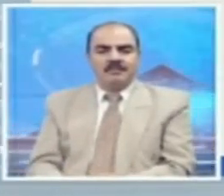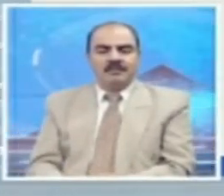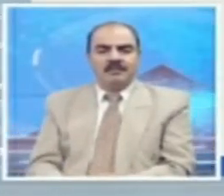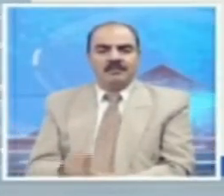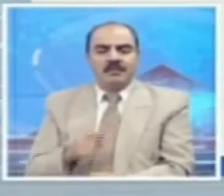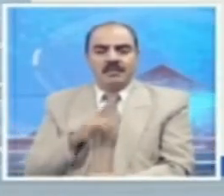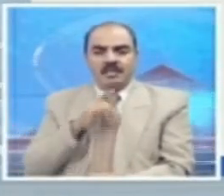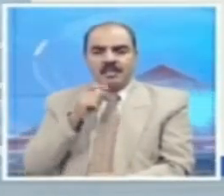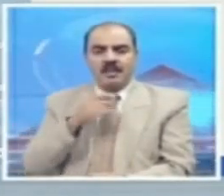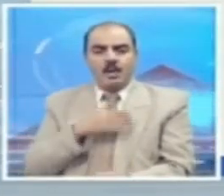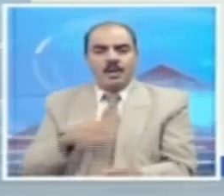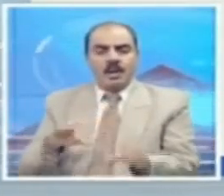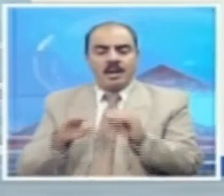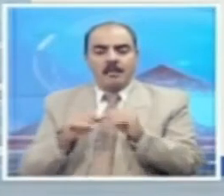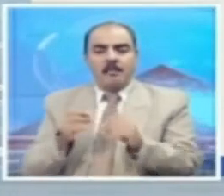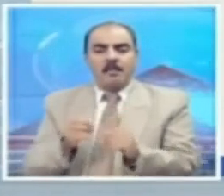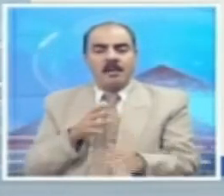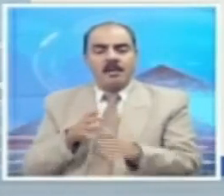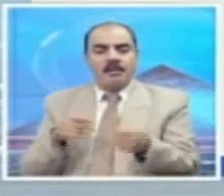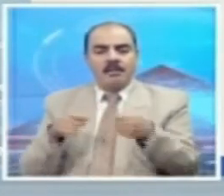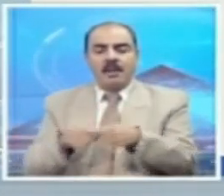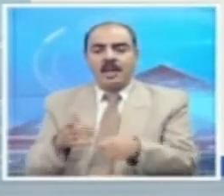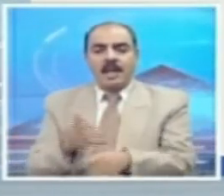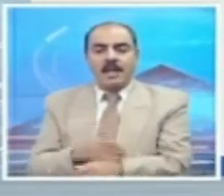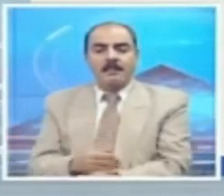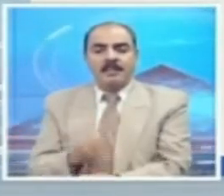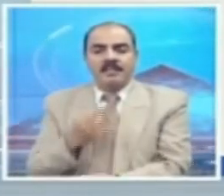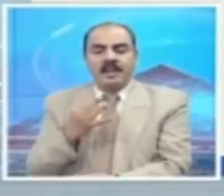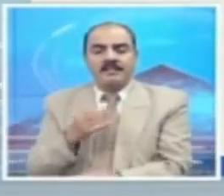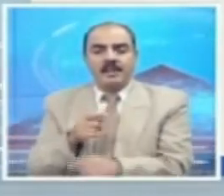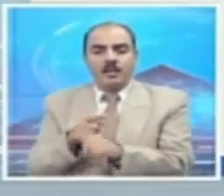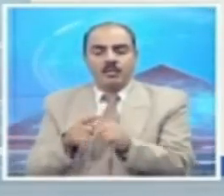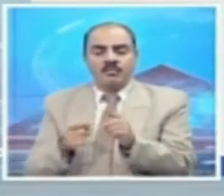وستدر طرائب للدولة بمليارات الجنيهات وتوفر نحو